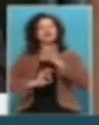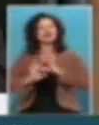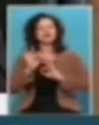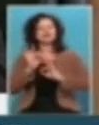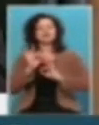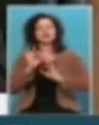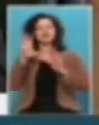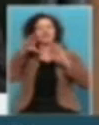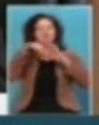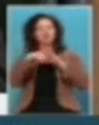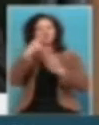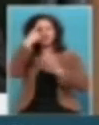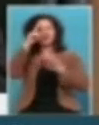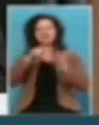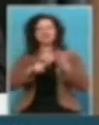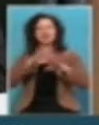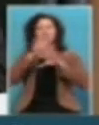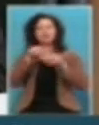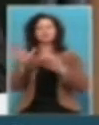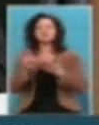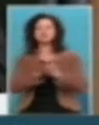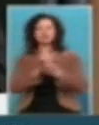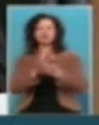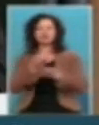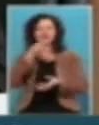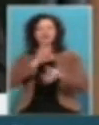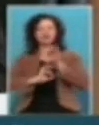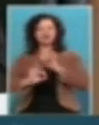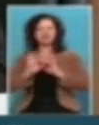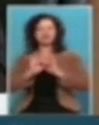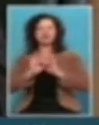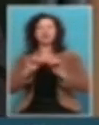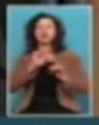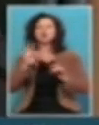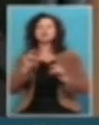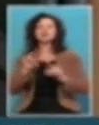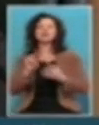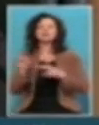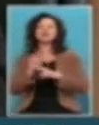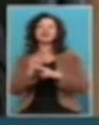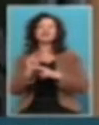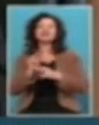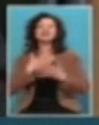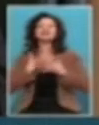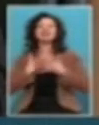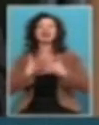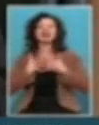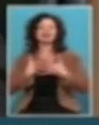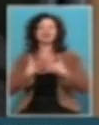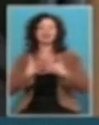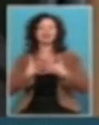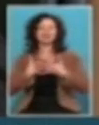туындағанда пациенттер емдеуші дәрігермен бірге сары карта хабарлама толтырып, фармакологиялық қадағалау және дәрілік препараттардың жағымсыз